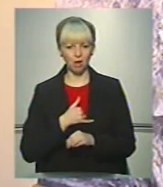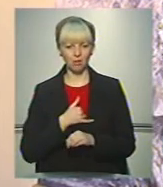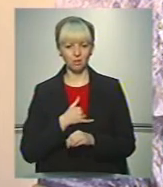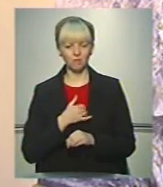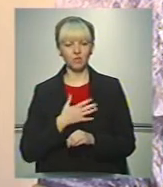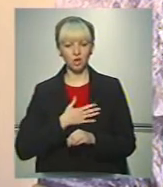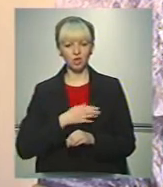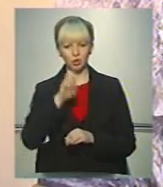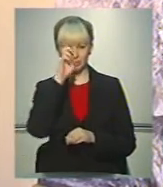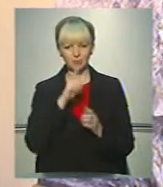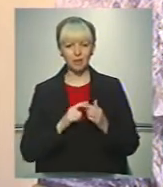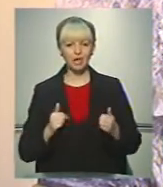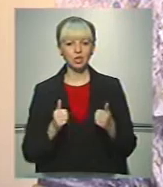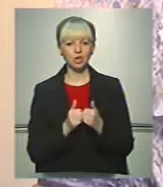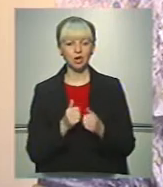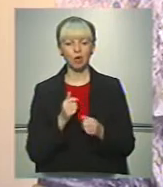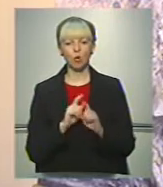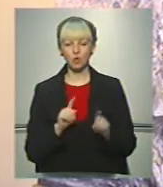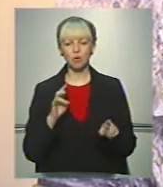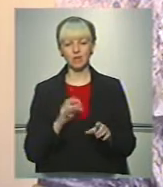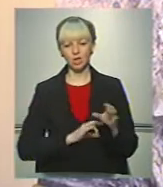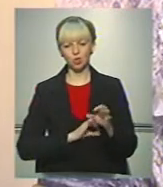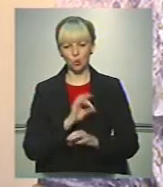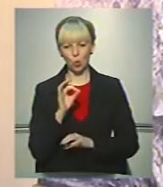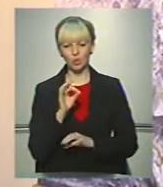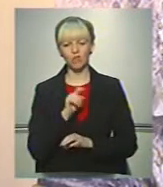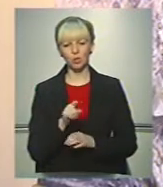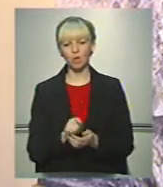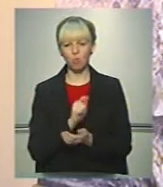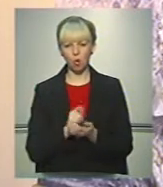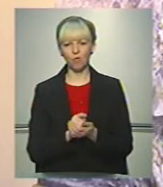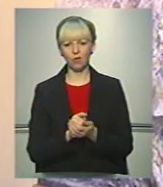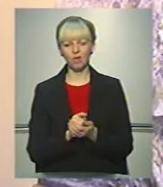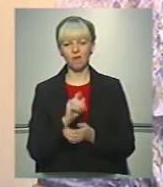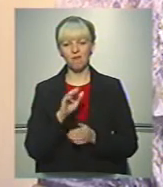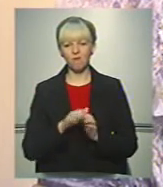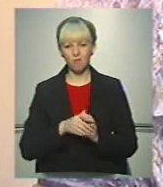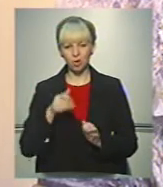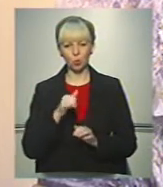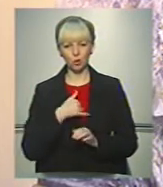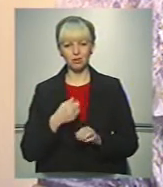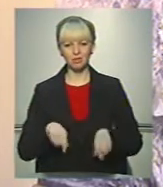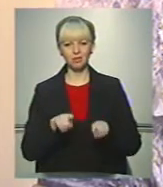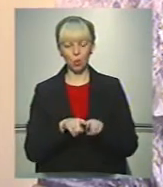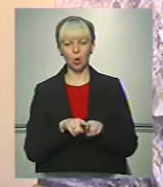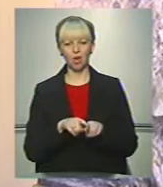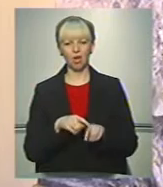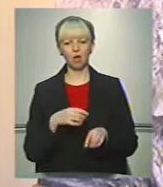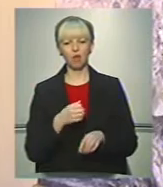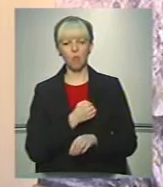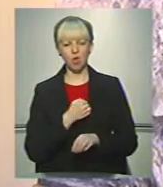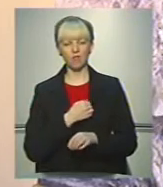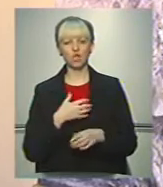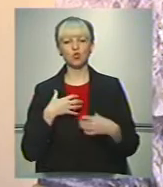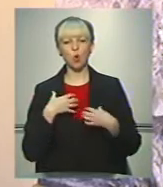в нашій державі, особливо на Сході, вони повинні іменно викликати в нас той самий бойовий, здоровий